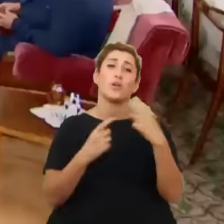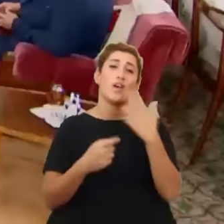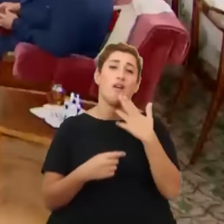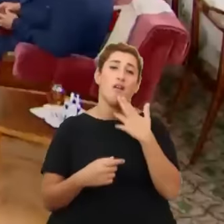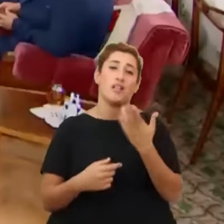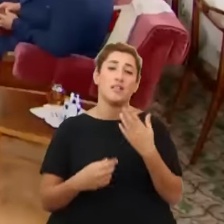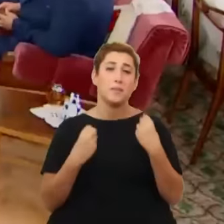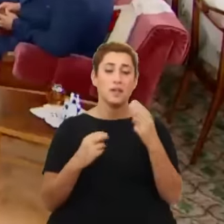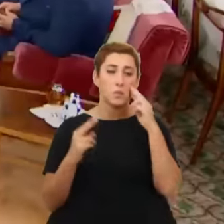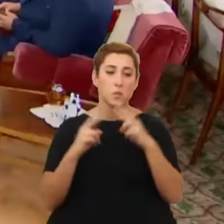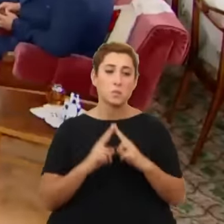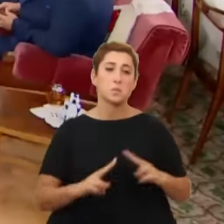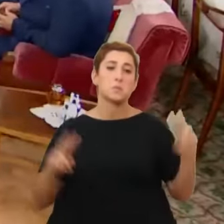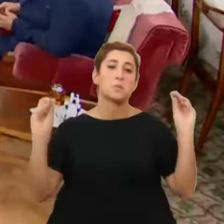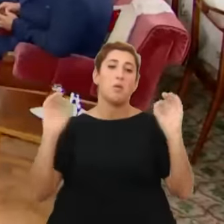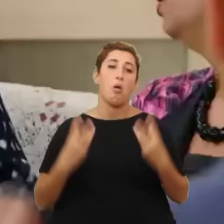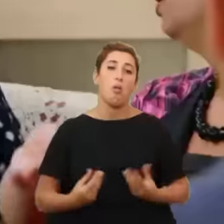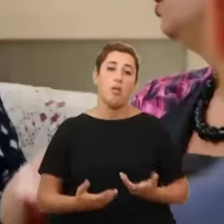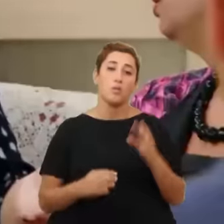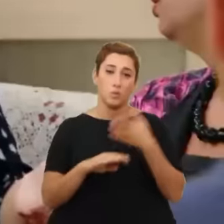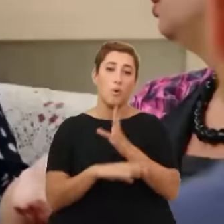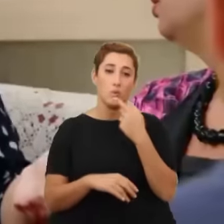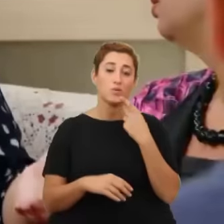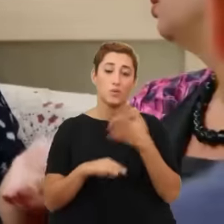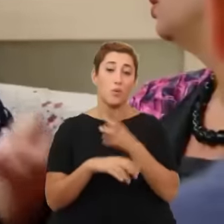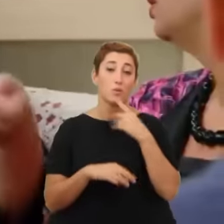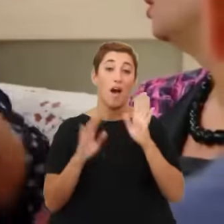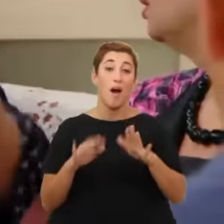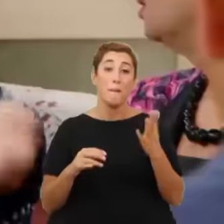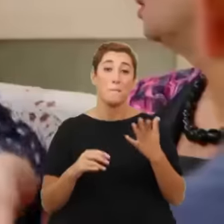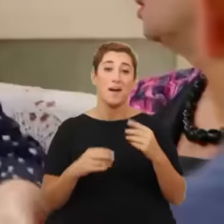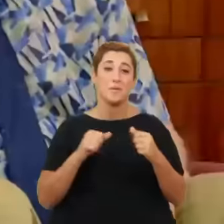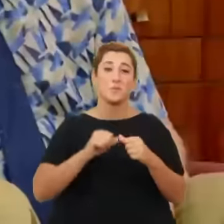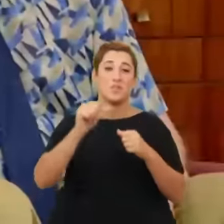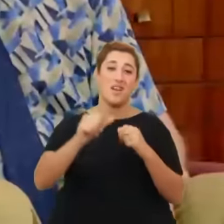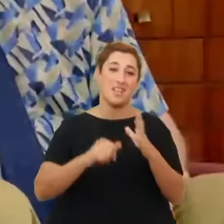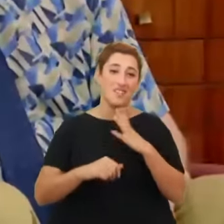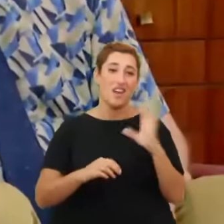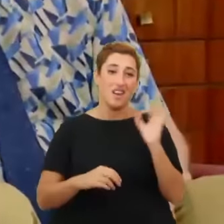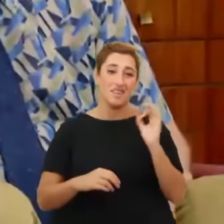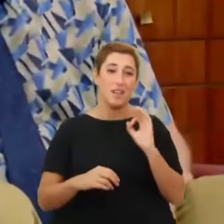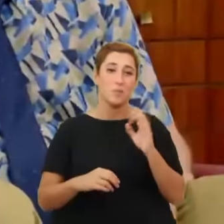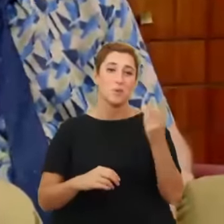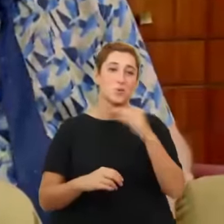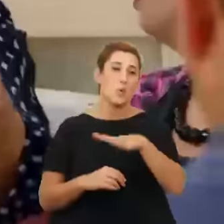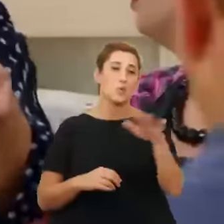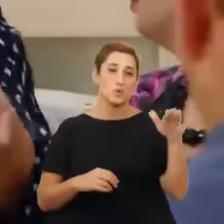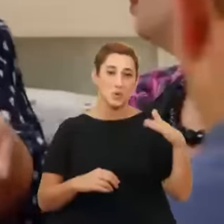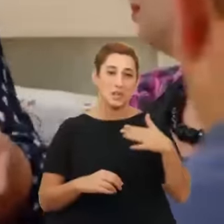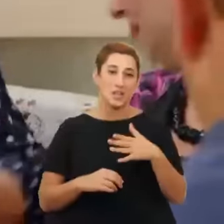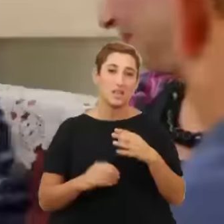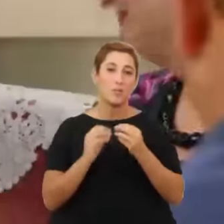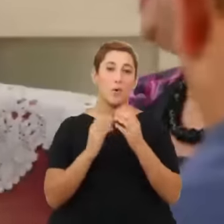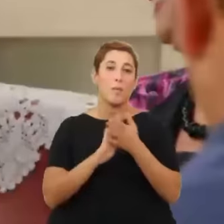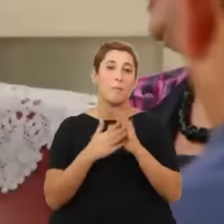Hanım. İyice görüşemez olduk ya biz. Doğru söylüyorsun ama işte arada mesafe de var. Tabii haliyle bu çocukların da